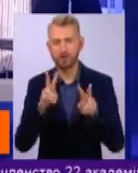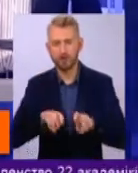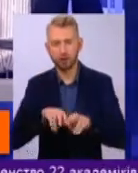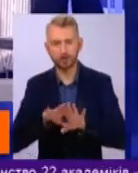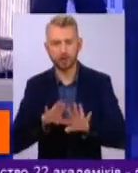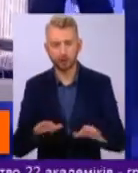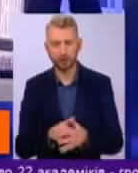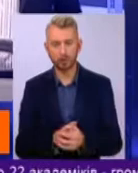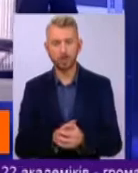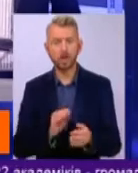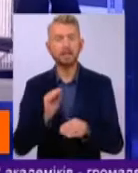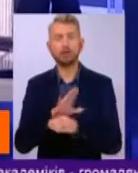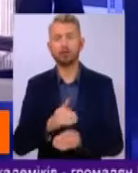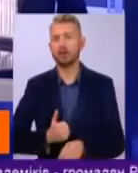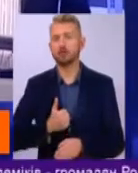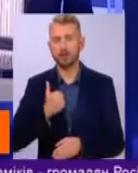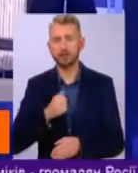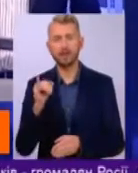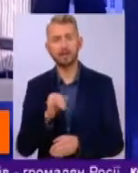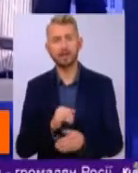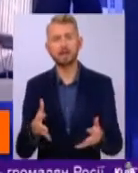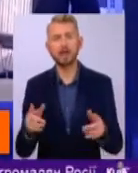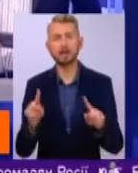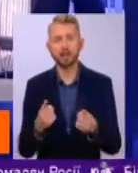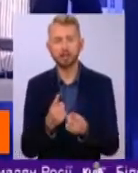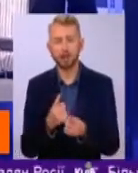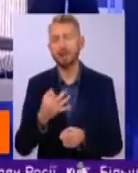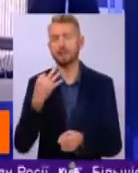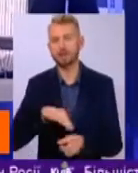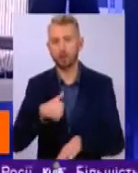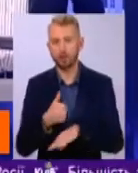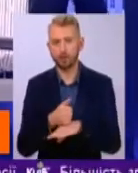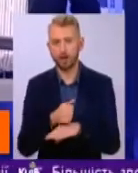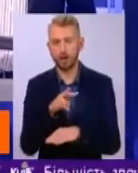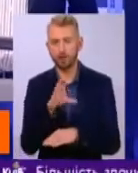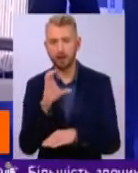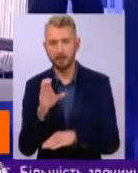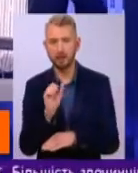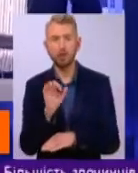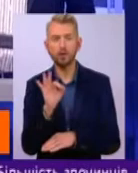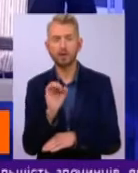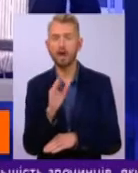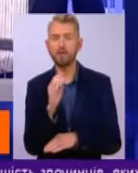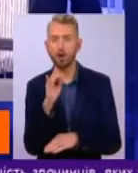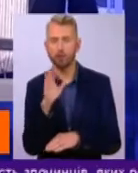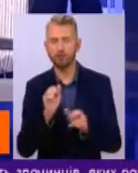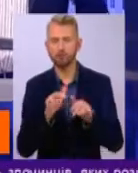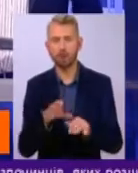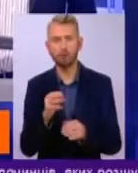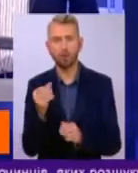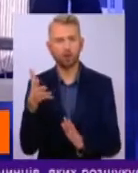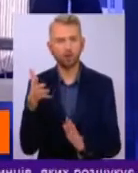розслідувано. Не додає честі силовикам і затримання НАБУ сина голови МВС Олександра Авакова у справі про